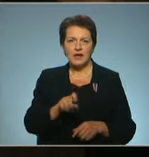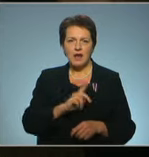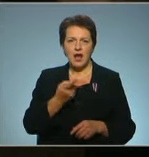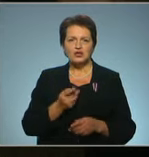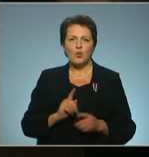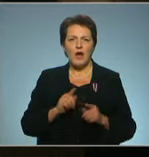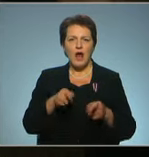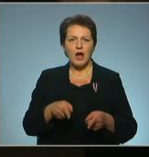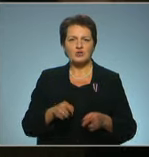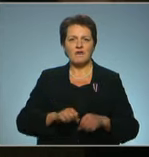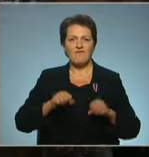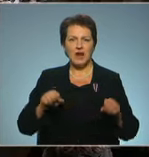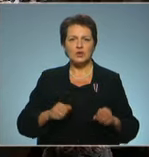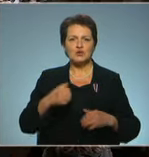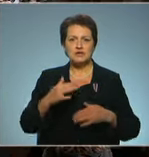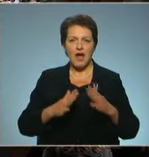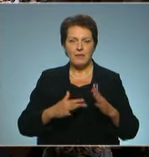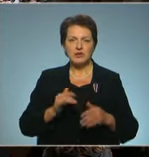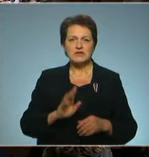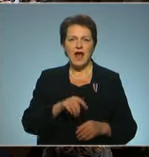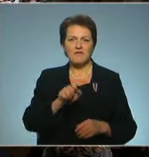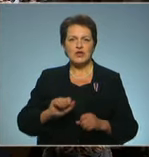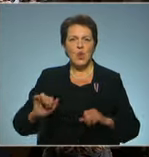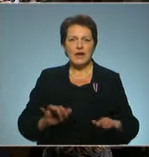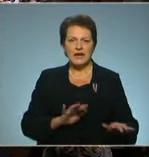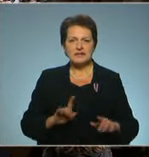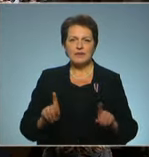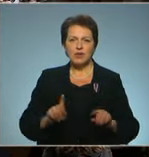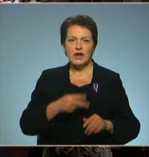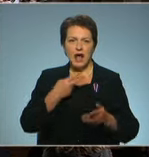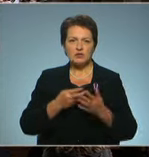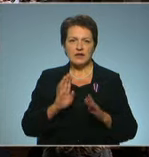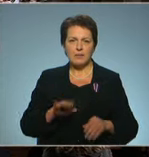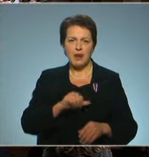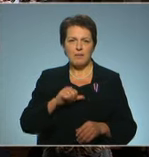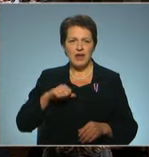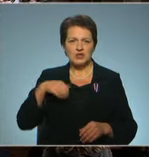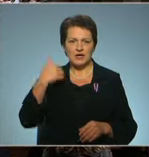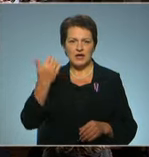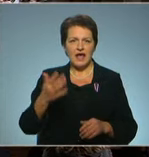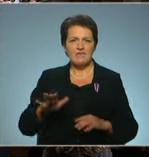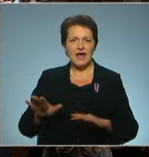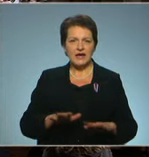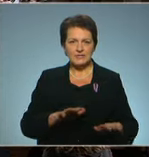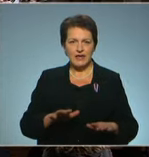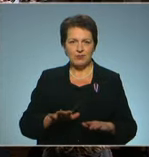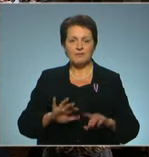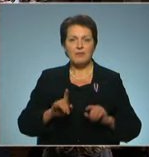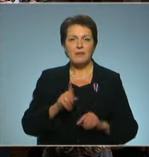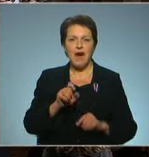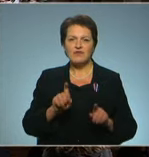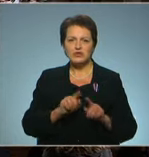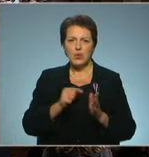valdošos amatos, ka viņu rīcība ir jāuzskata par pašu Dieva rīcību. Taču Pāvils turpat arī